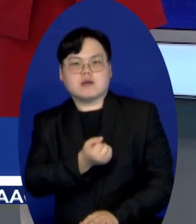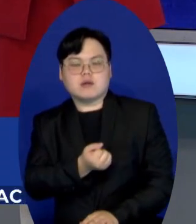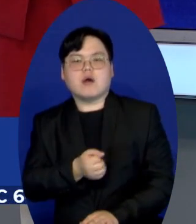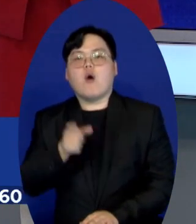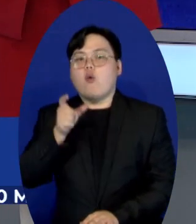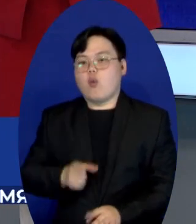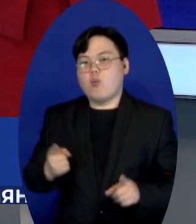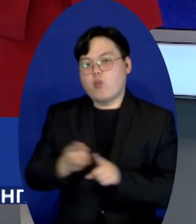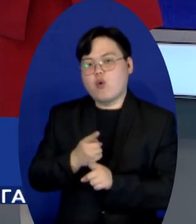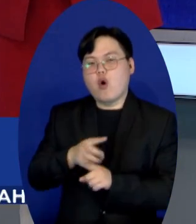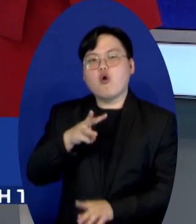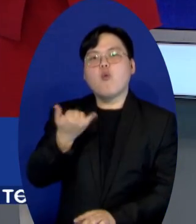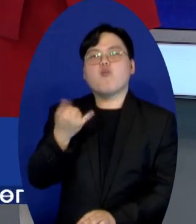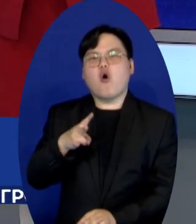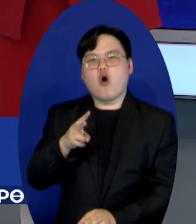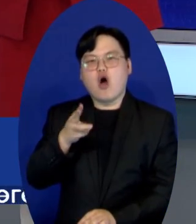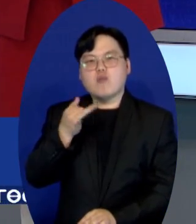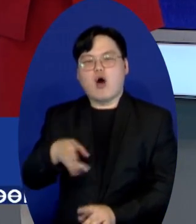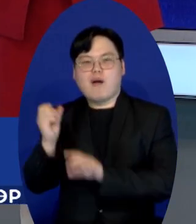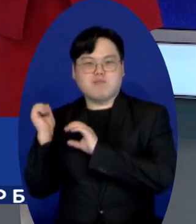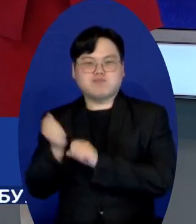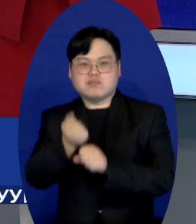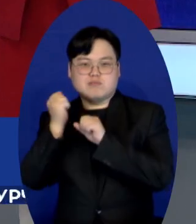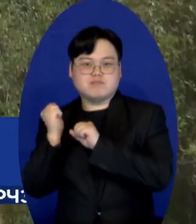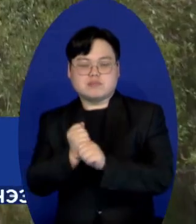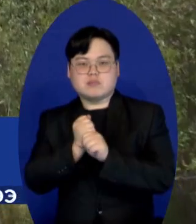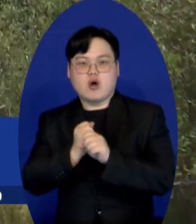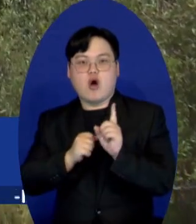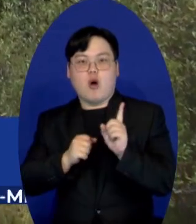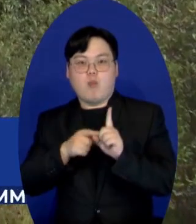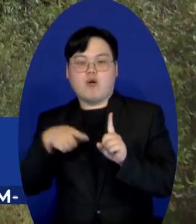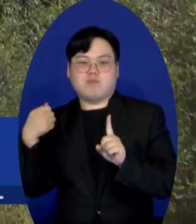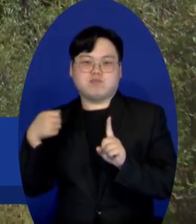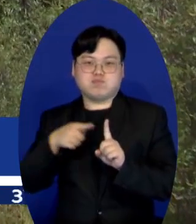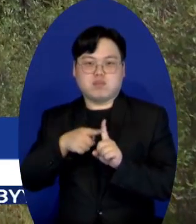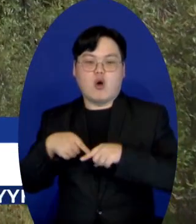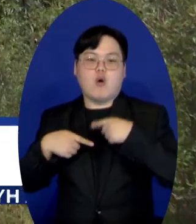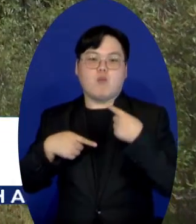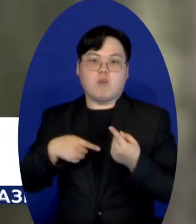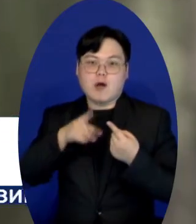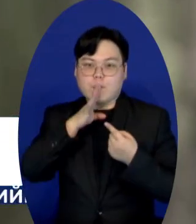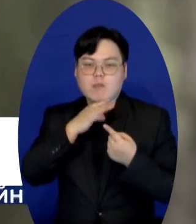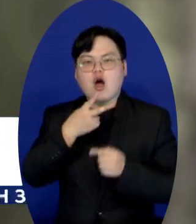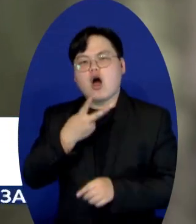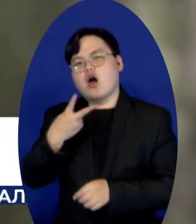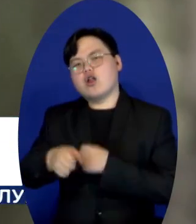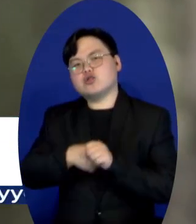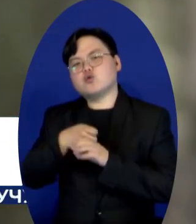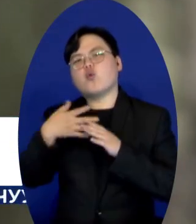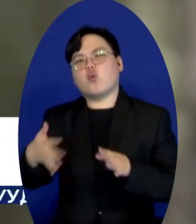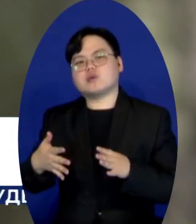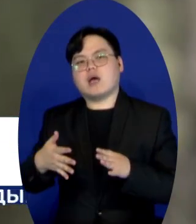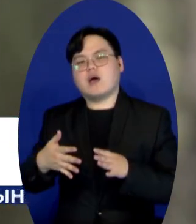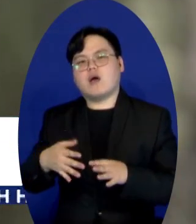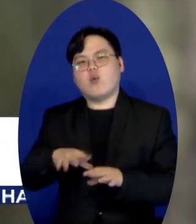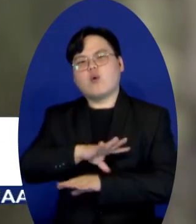ажиллагаанаас буюу мунаар цохиж гэмтээсэн хош модны 4 мм гэмтэл гэхэд 22 жилийн хугацаанд идэгдэг байна. За уур